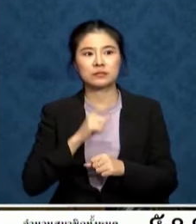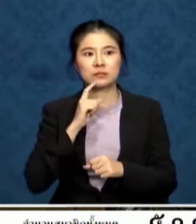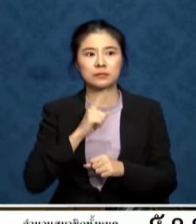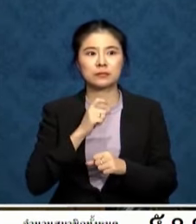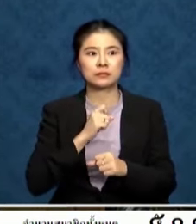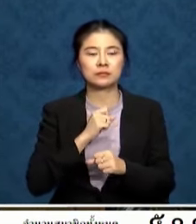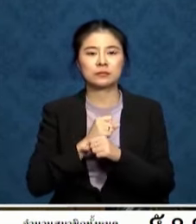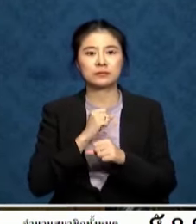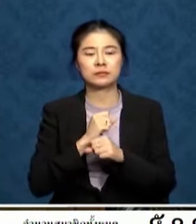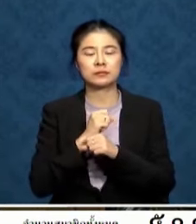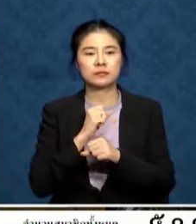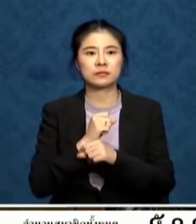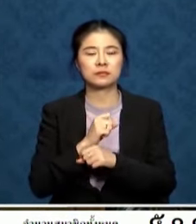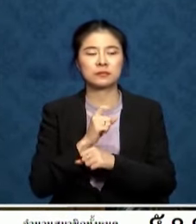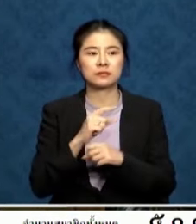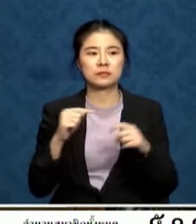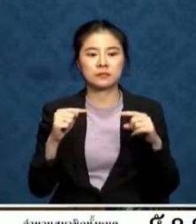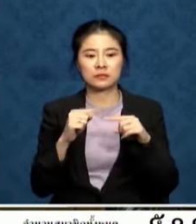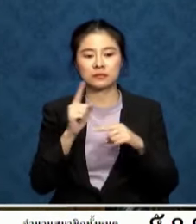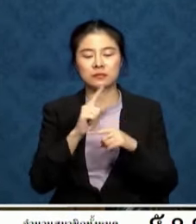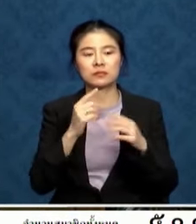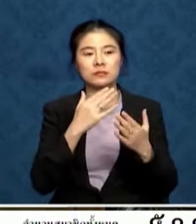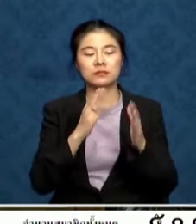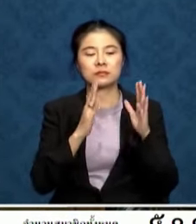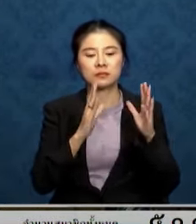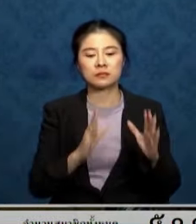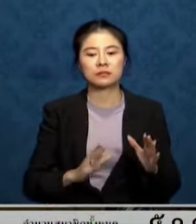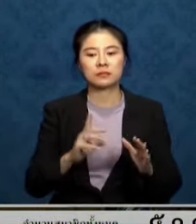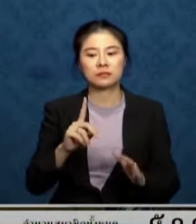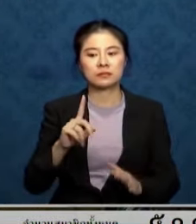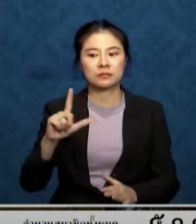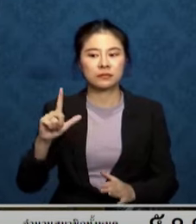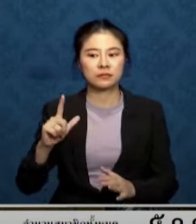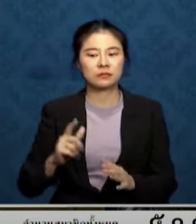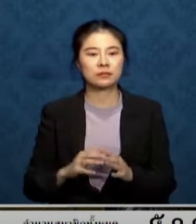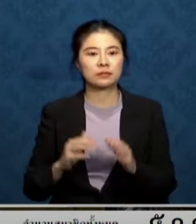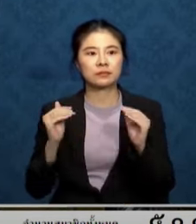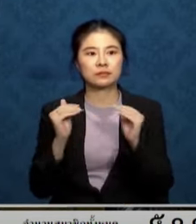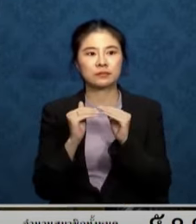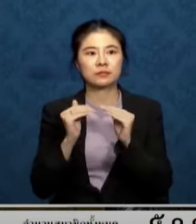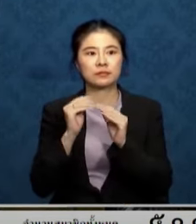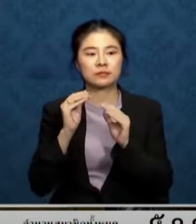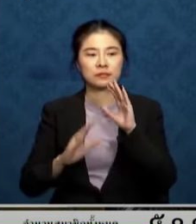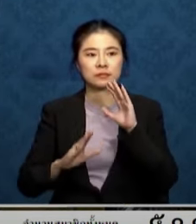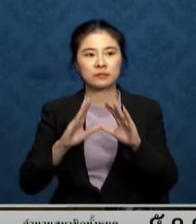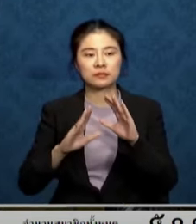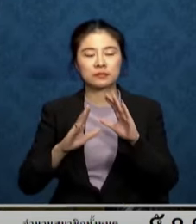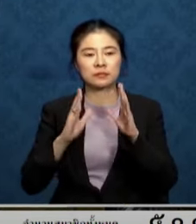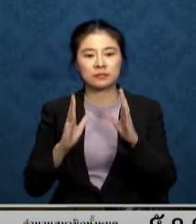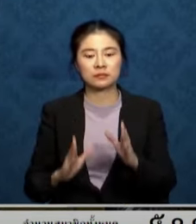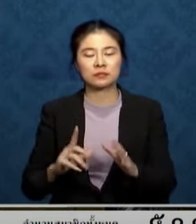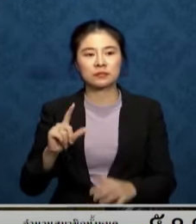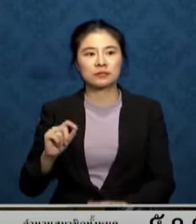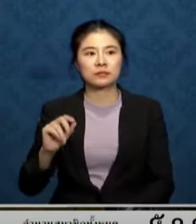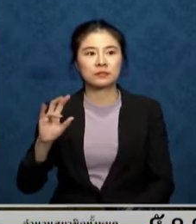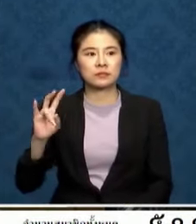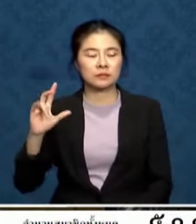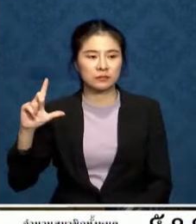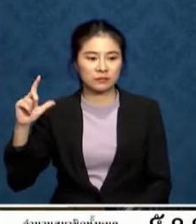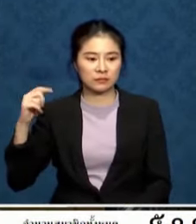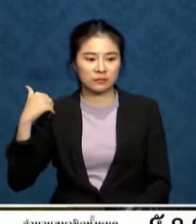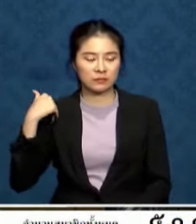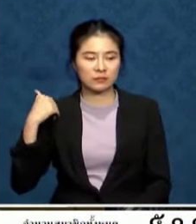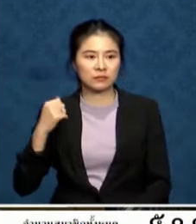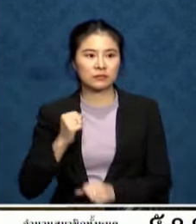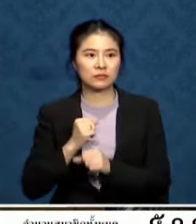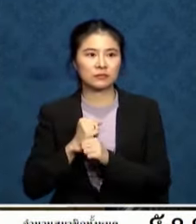คนพวกนี้ทันทีว่า1ล้านคนที่คุณออกมาใช้สิทธิ์เนี่ยเมื่อเทียบกับคน27ล้านคนที่เขาออกมาใช้